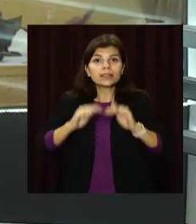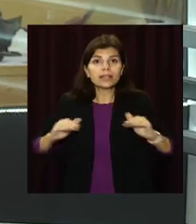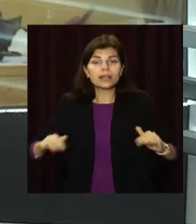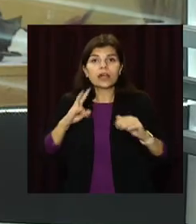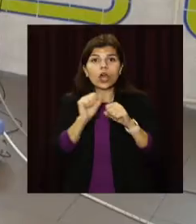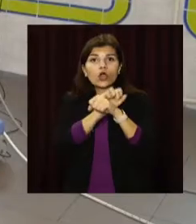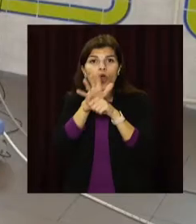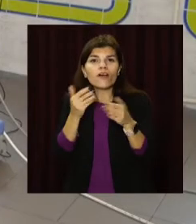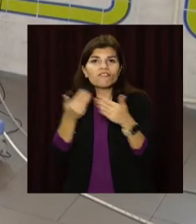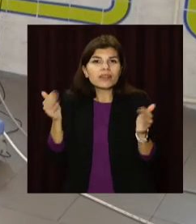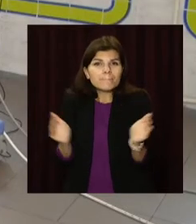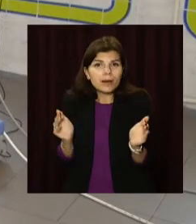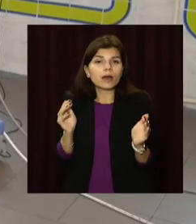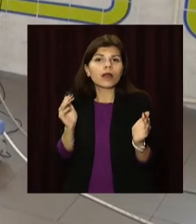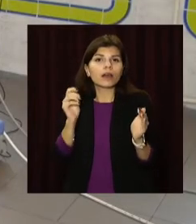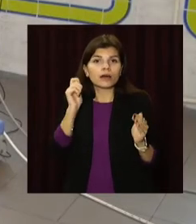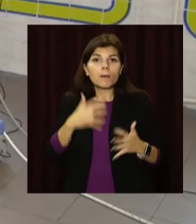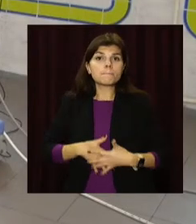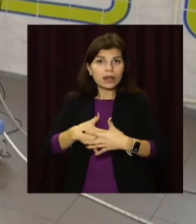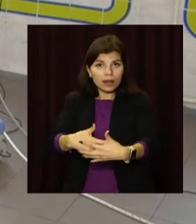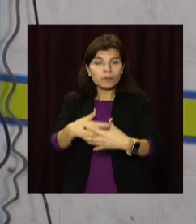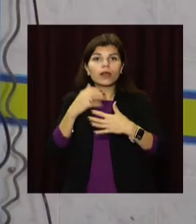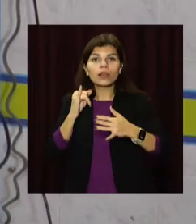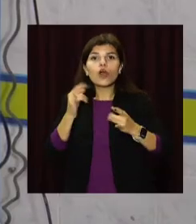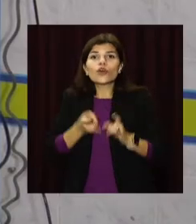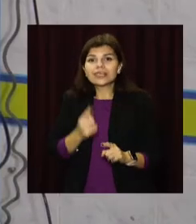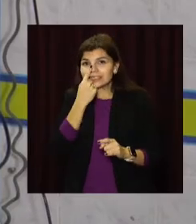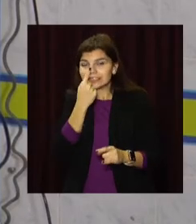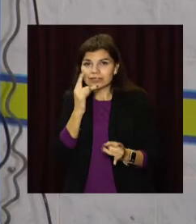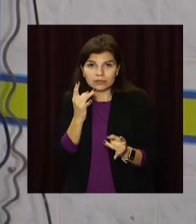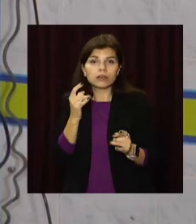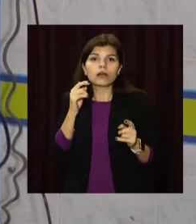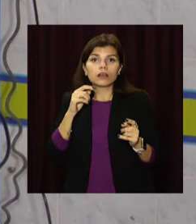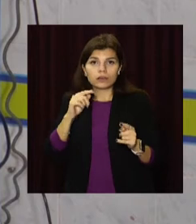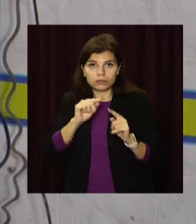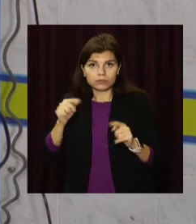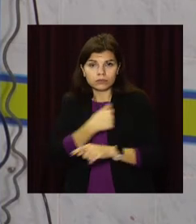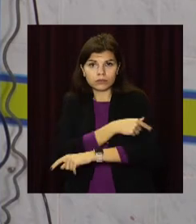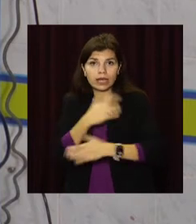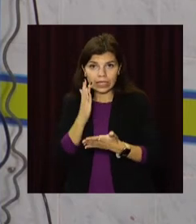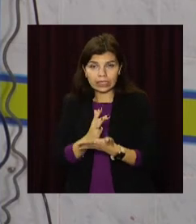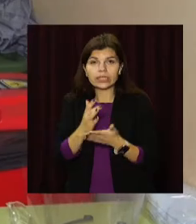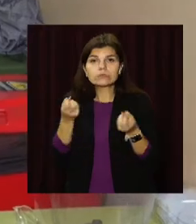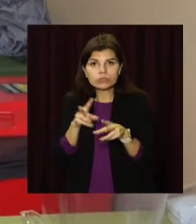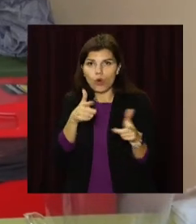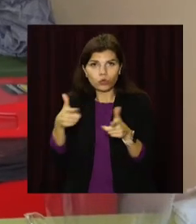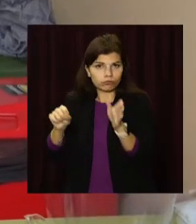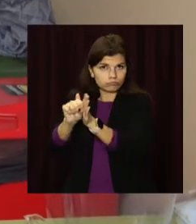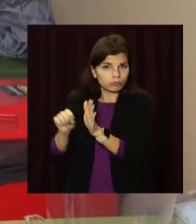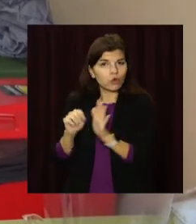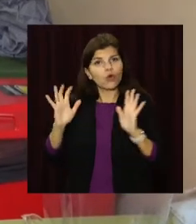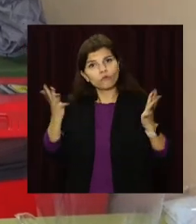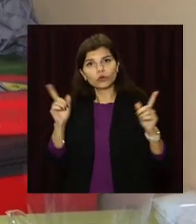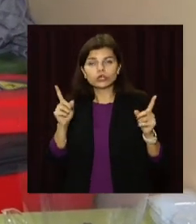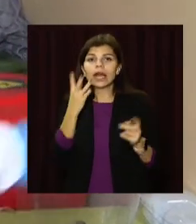хворих на коронавірус, неповнолітніх, вагітних та породіль. У відділенні два десятки госпітальних ліжок із кисневими концентраторами,